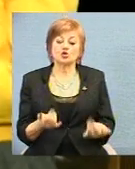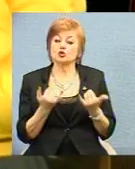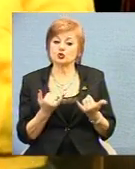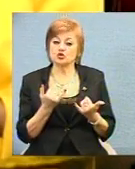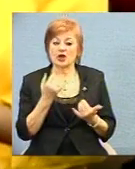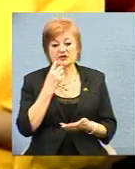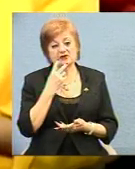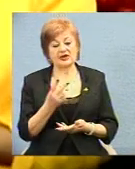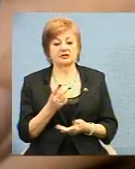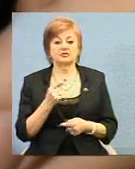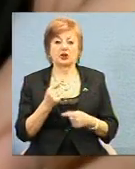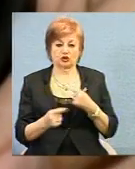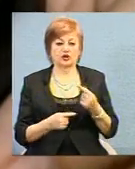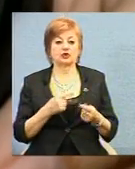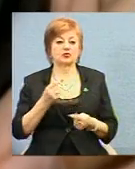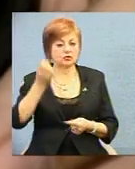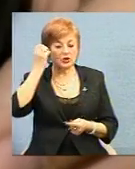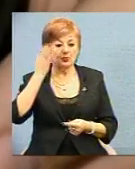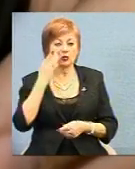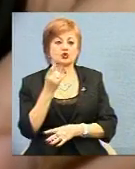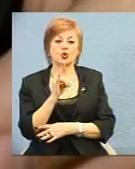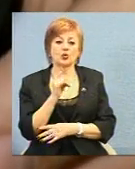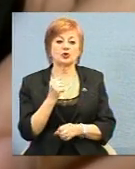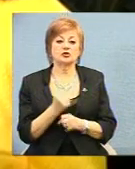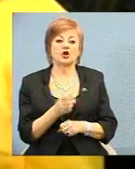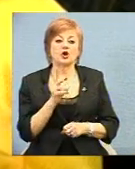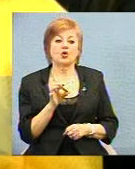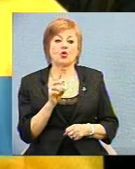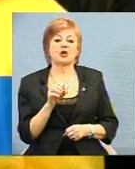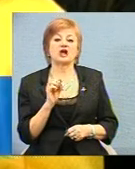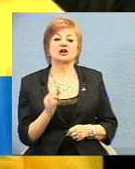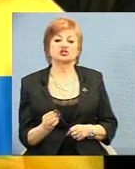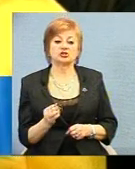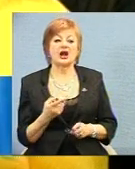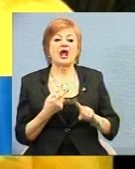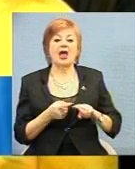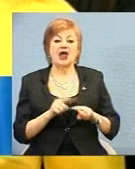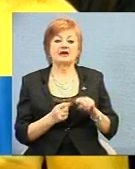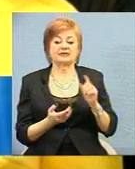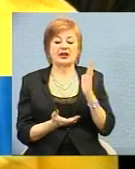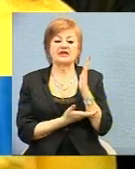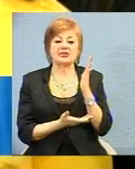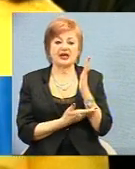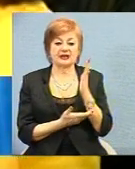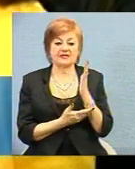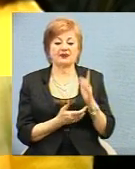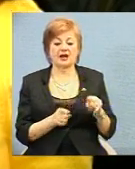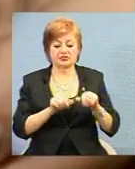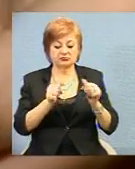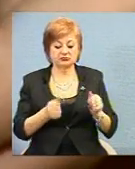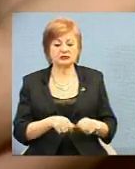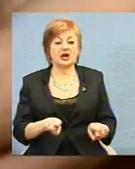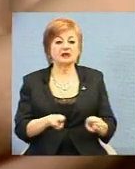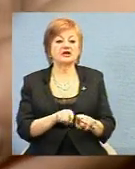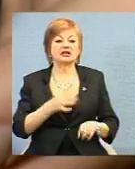на традиційну японську ляльку. Дві з них виготовлені в стилі кокеші. Это деревянная заготовка в форме яйца,